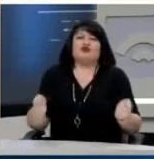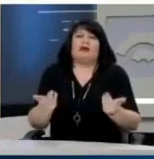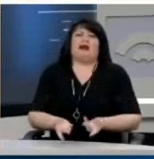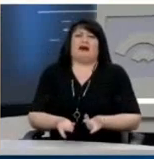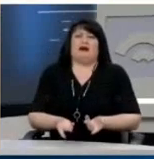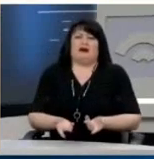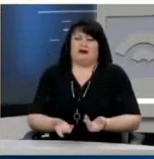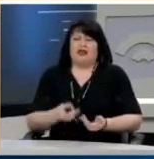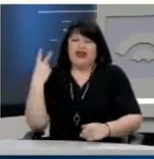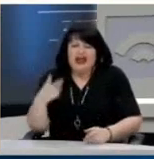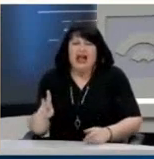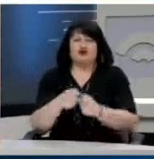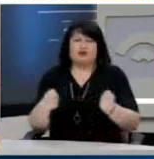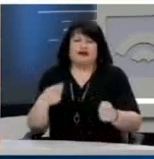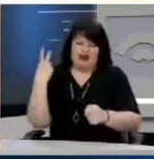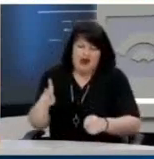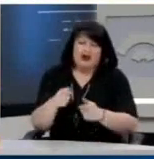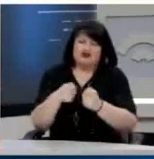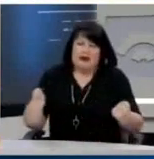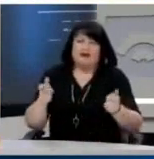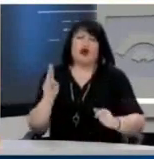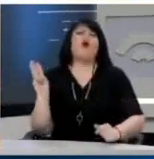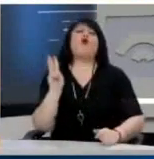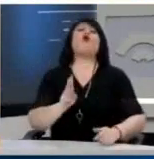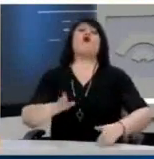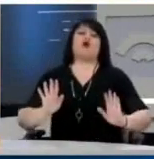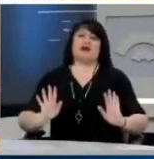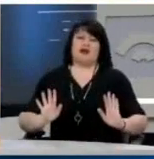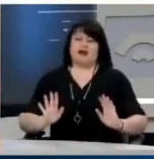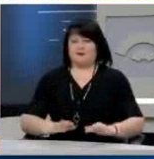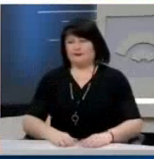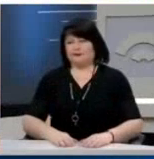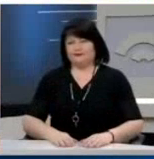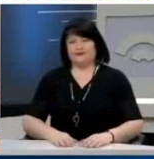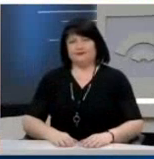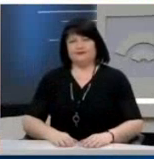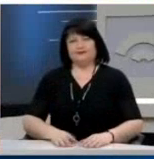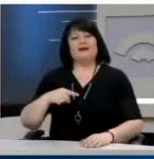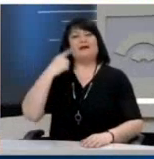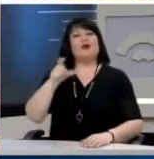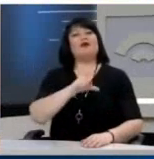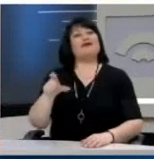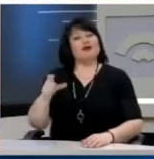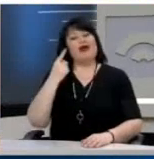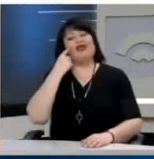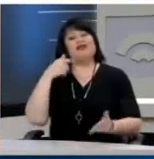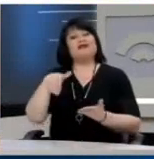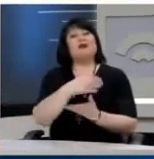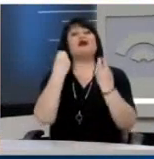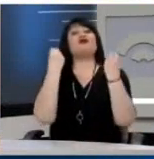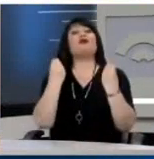αυτά. Τα δικά σας μέτρα». Θα περάσουμε πολύ ωραία την επόμενη εβδομάδα. Παρακαλώ